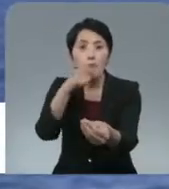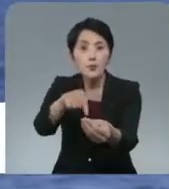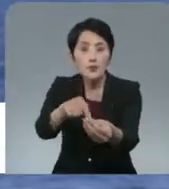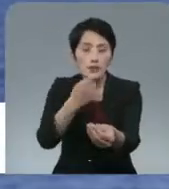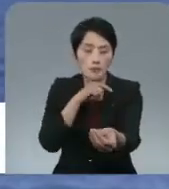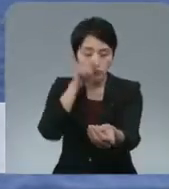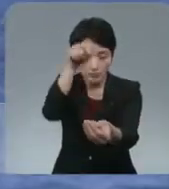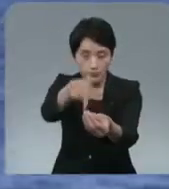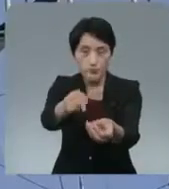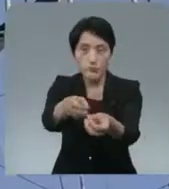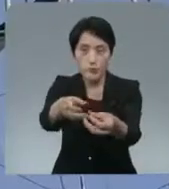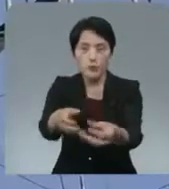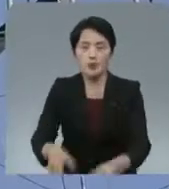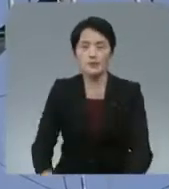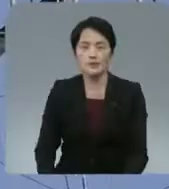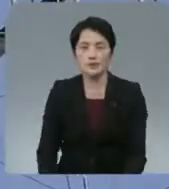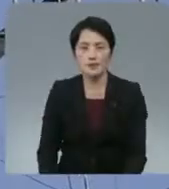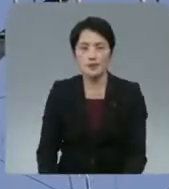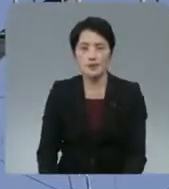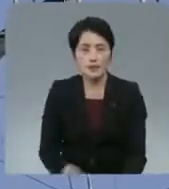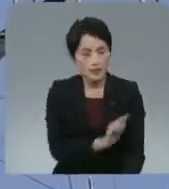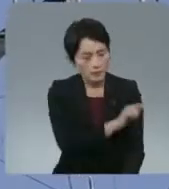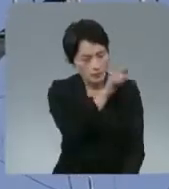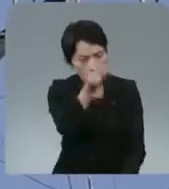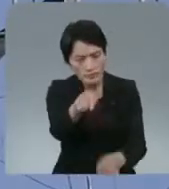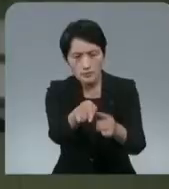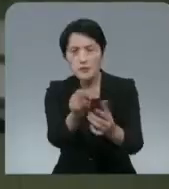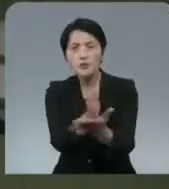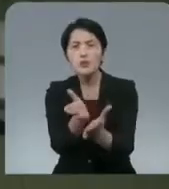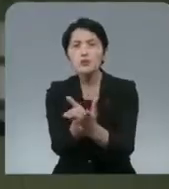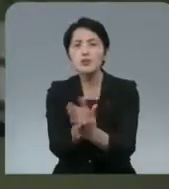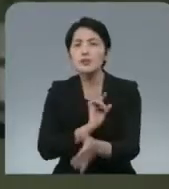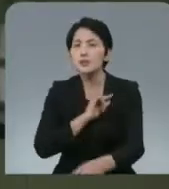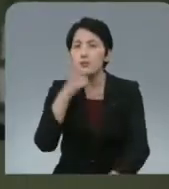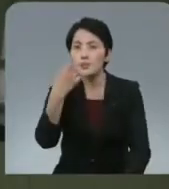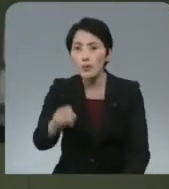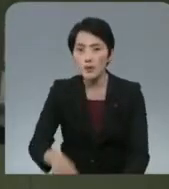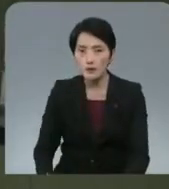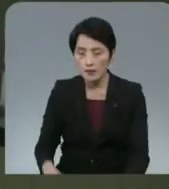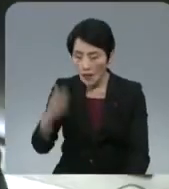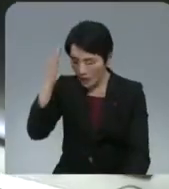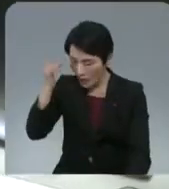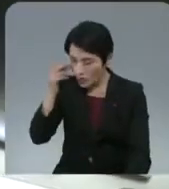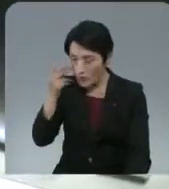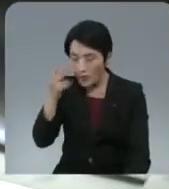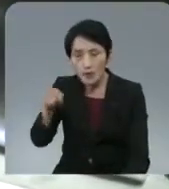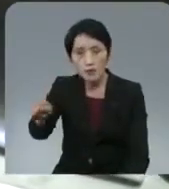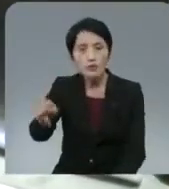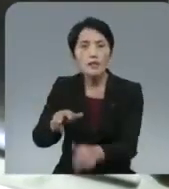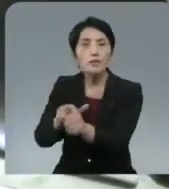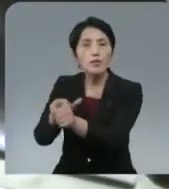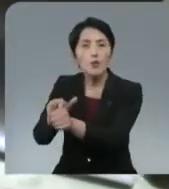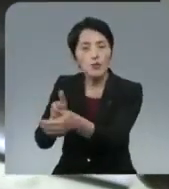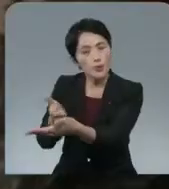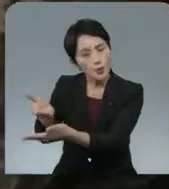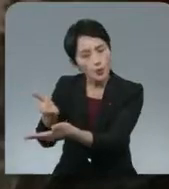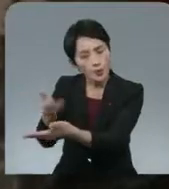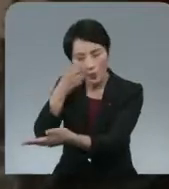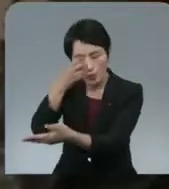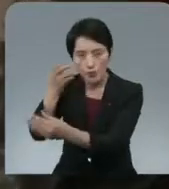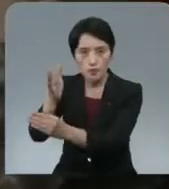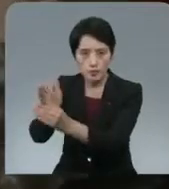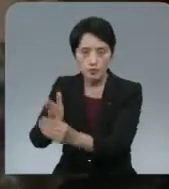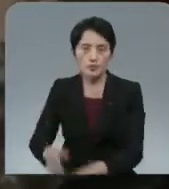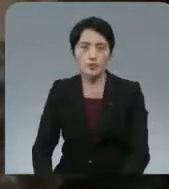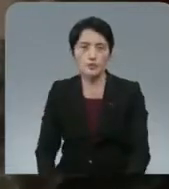qu'ils avaient volé environ 190 km à une altitude de 20 km, est ajouté qu'ils auraient frappé une petite